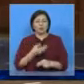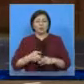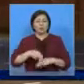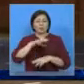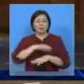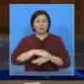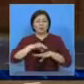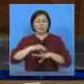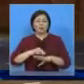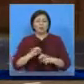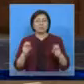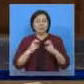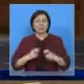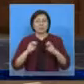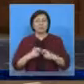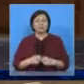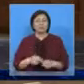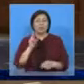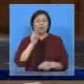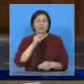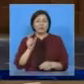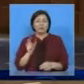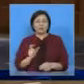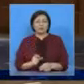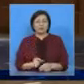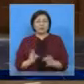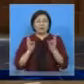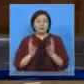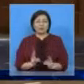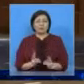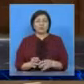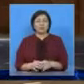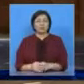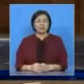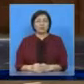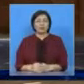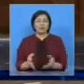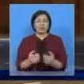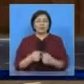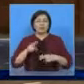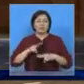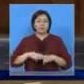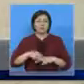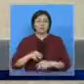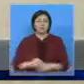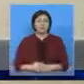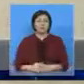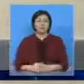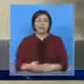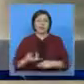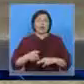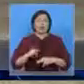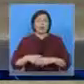факту проводится расследование. Виновник дорожно-транспортного происшествия взят под стражу.